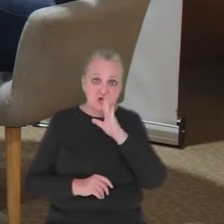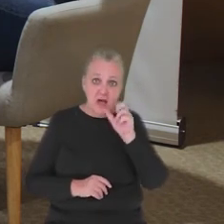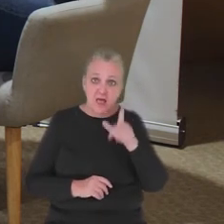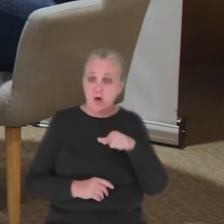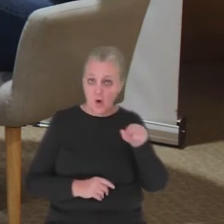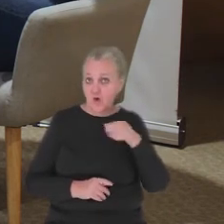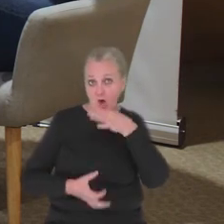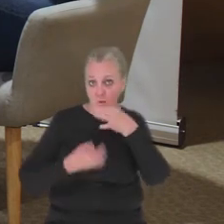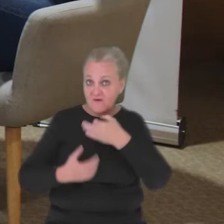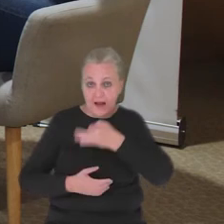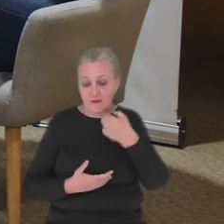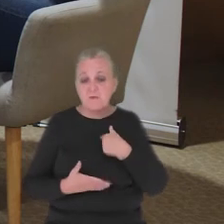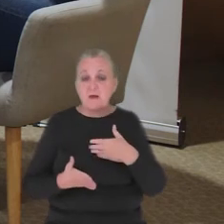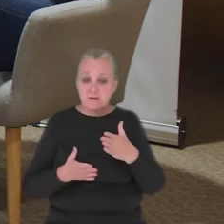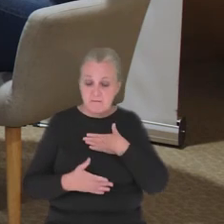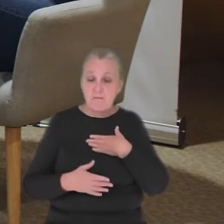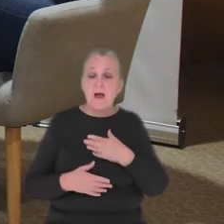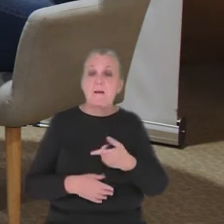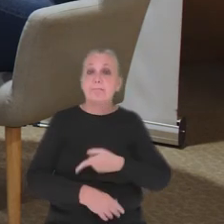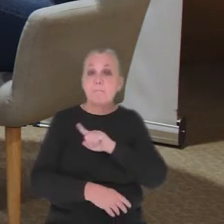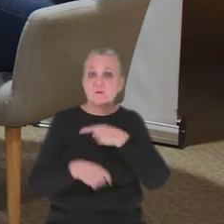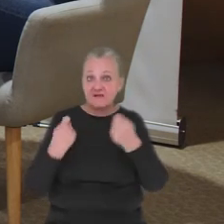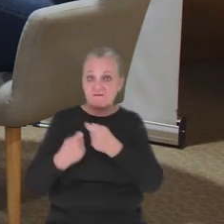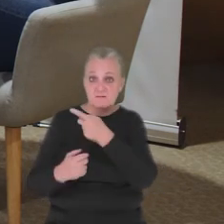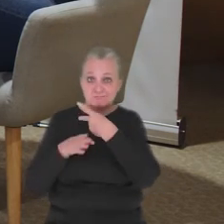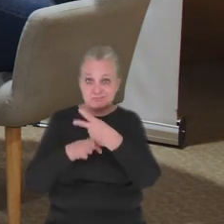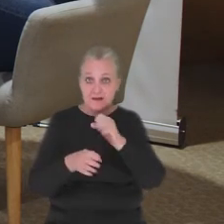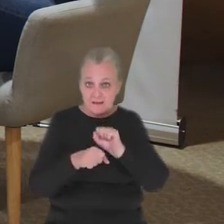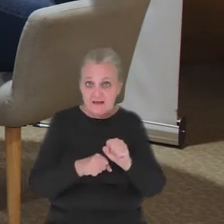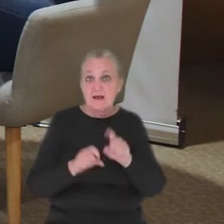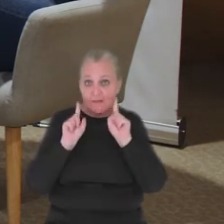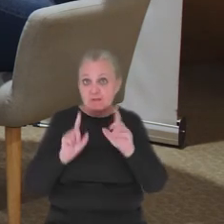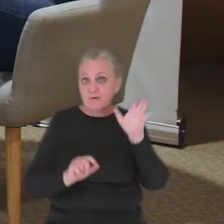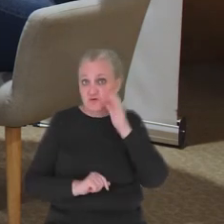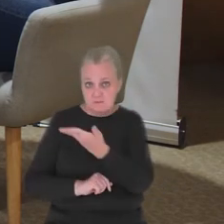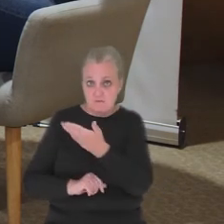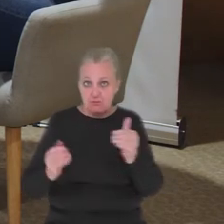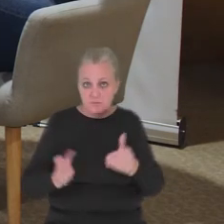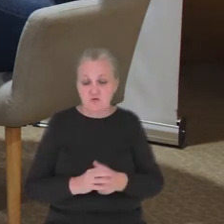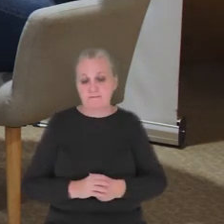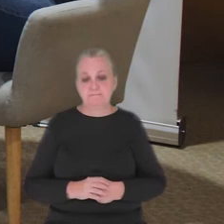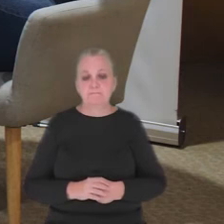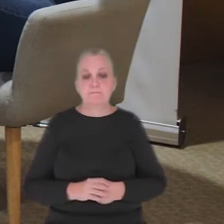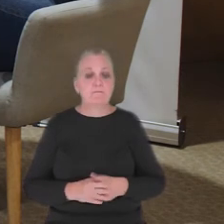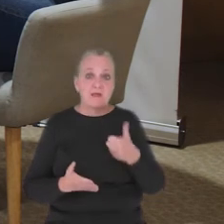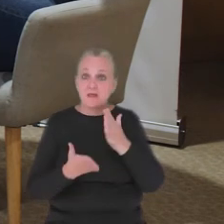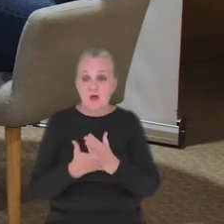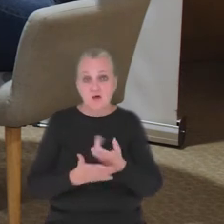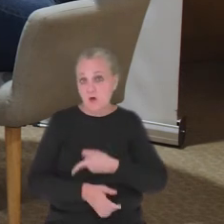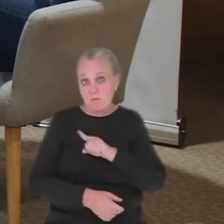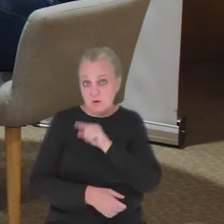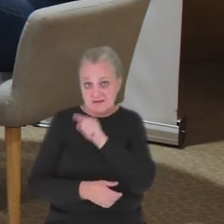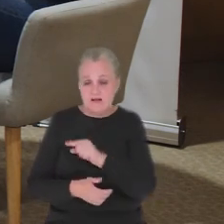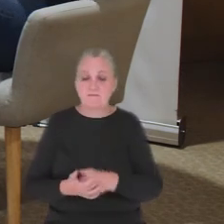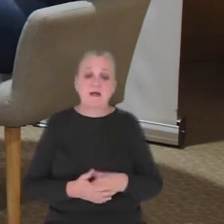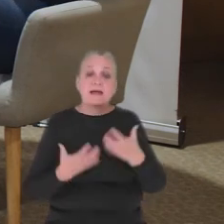także mamy nagrania z poznańskiego festiwalu i naprawdę jest tam o czym słuchać. I nie tylko zresztą z poznańskiego. Chciałam